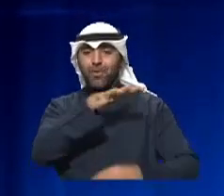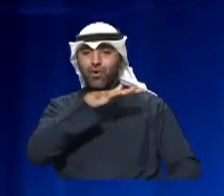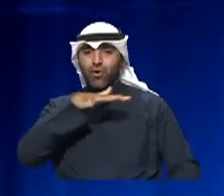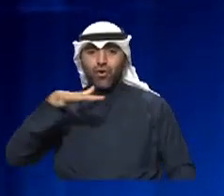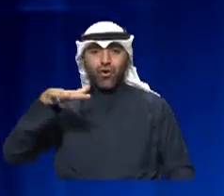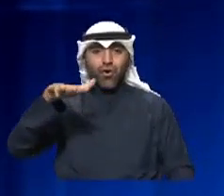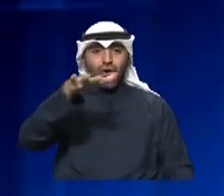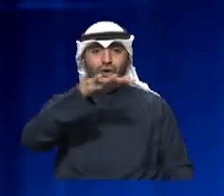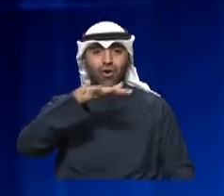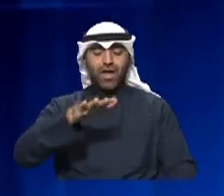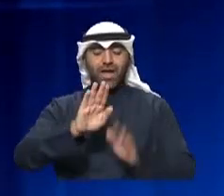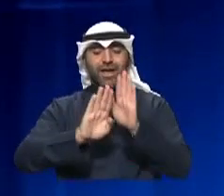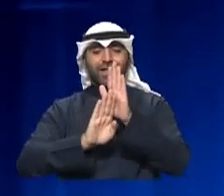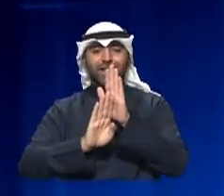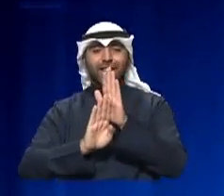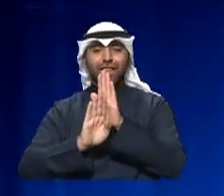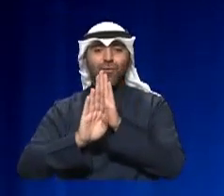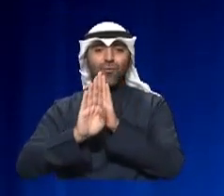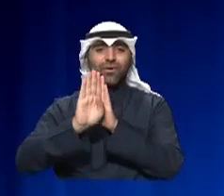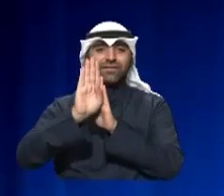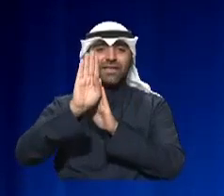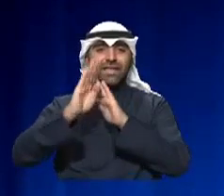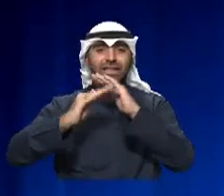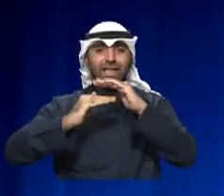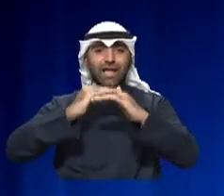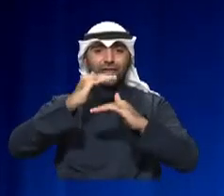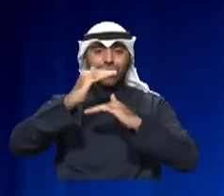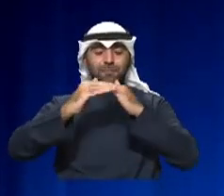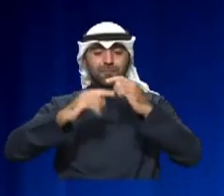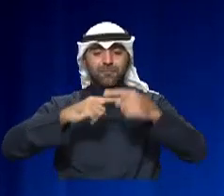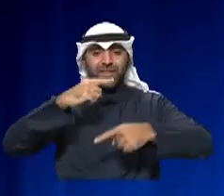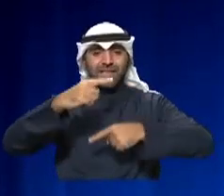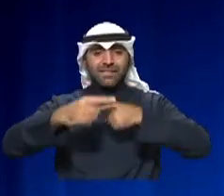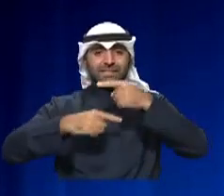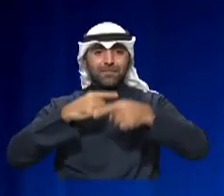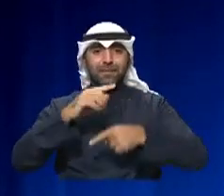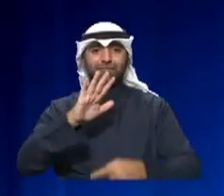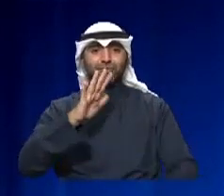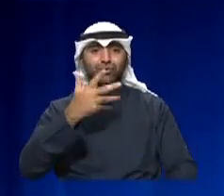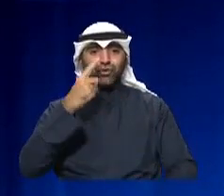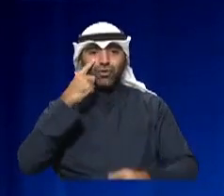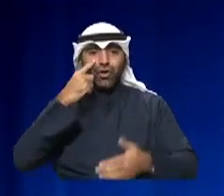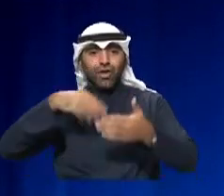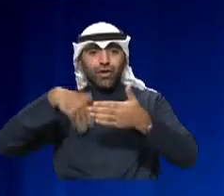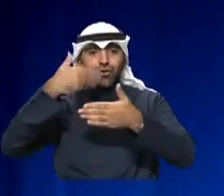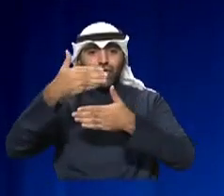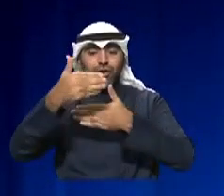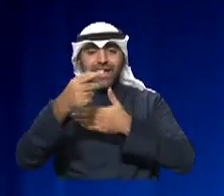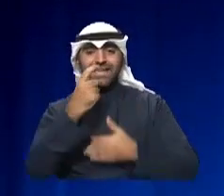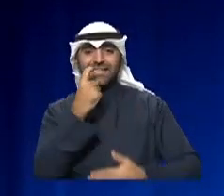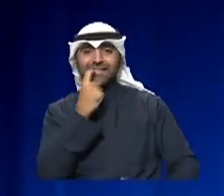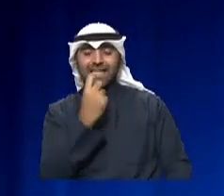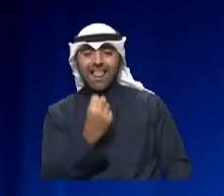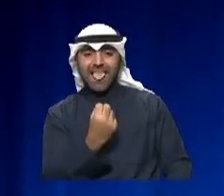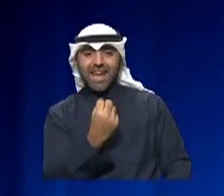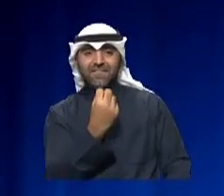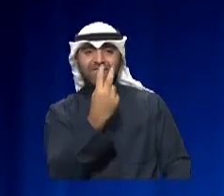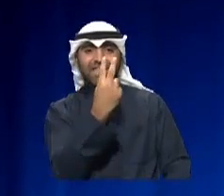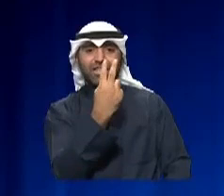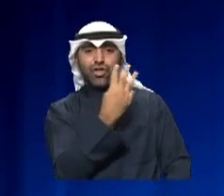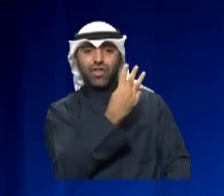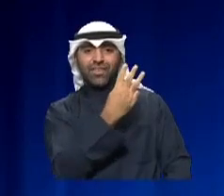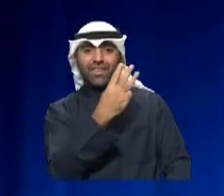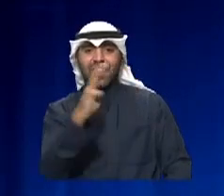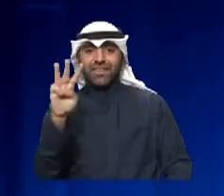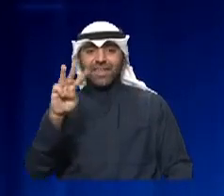الكريمة وافر الصحة وتمام العافية، وأن يحقق لدولة قطر الشقيقة وشعبها الكريم كل ما يتطلع